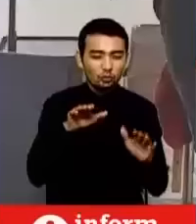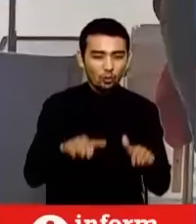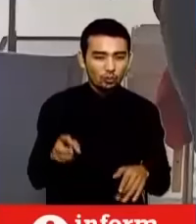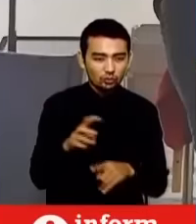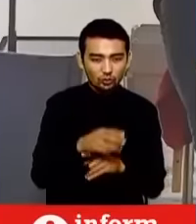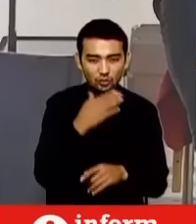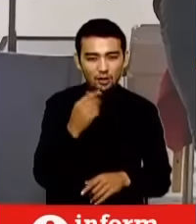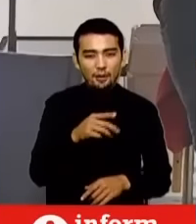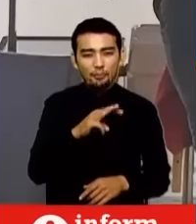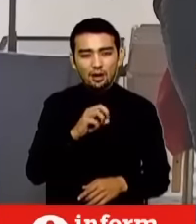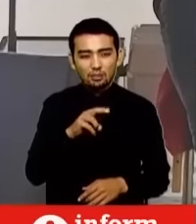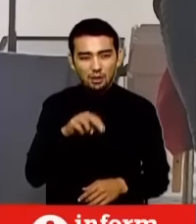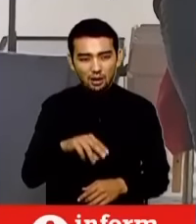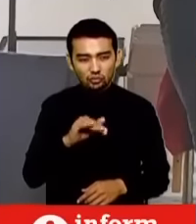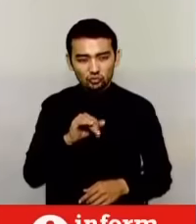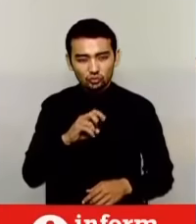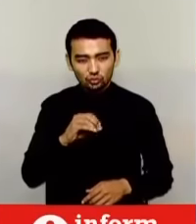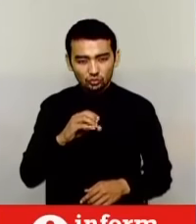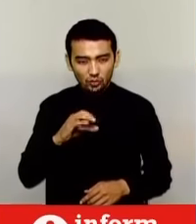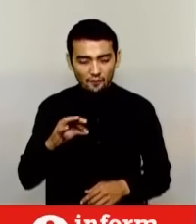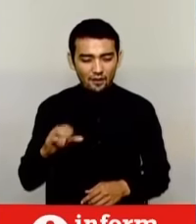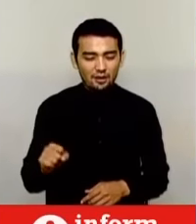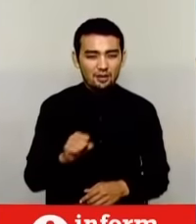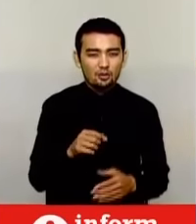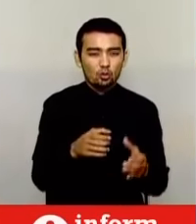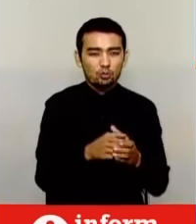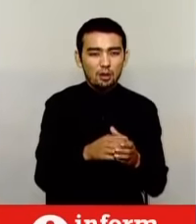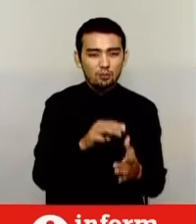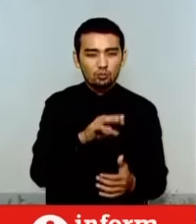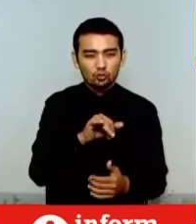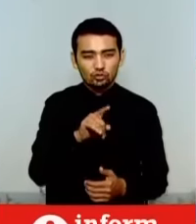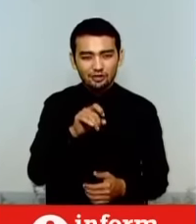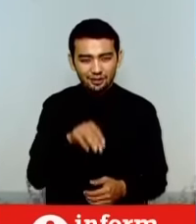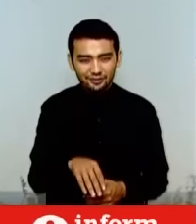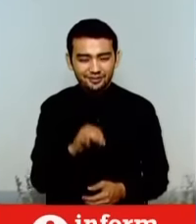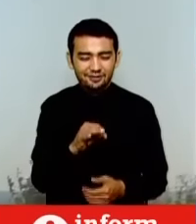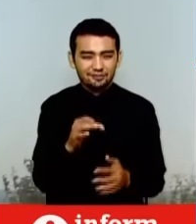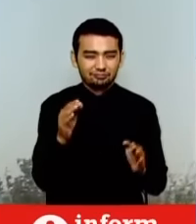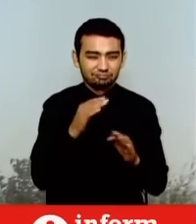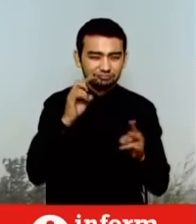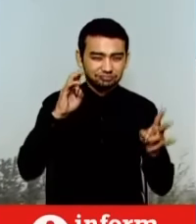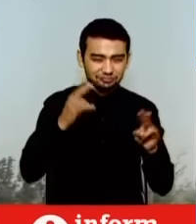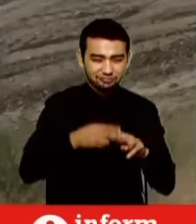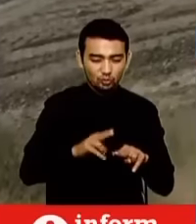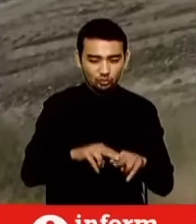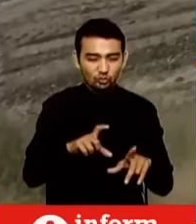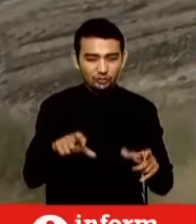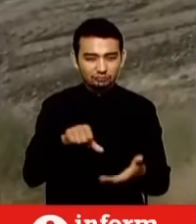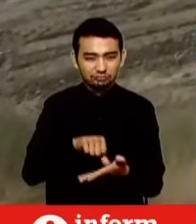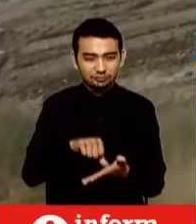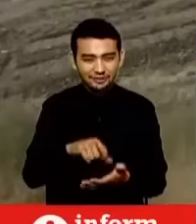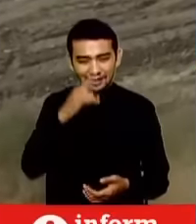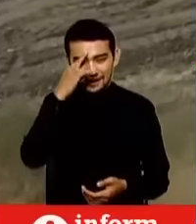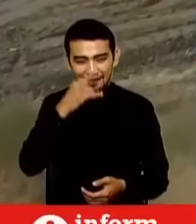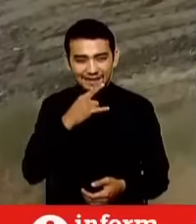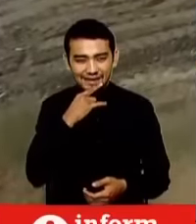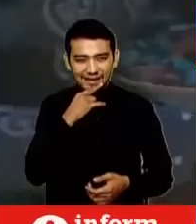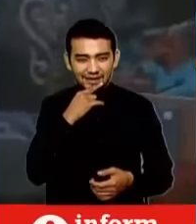Макпал Жунусова, группа «Музарт», но и популярные айтыскеры. Здесь же провели настоящие